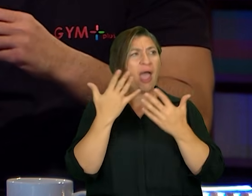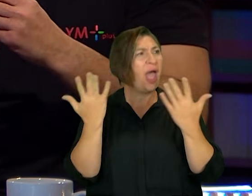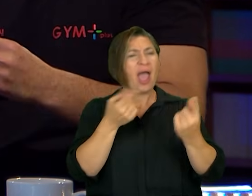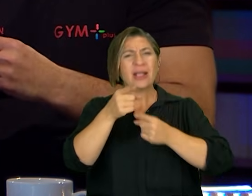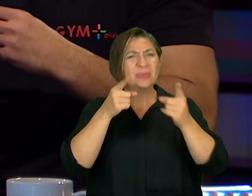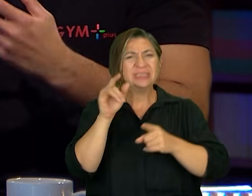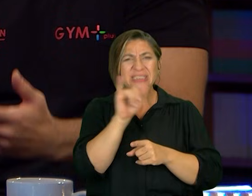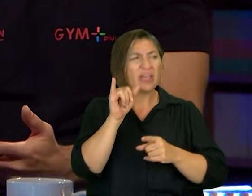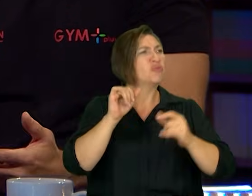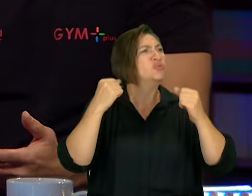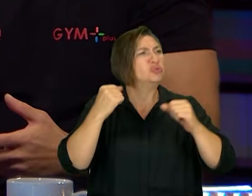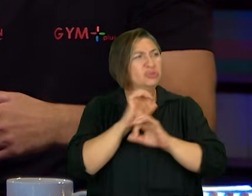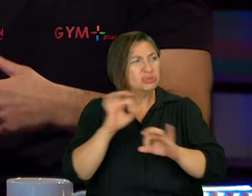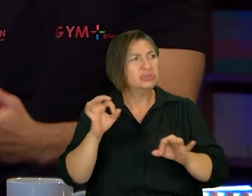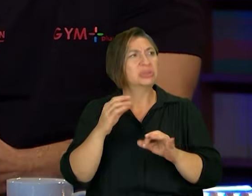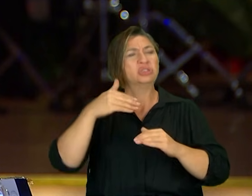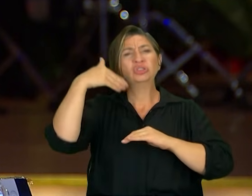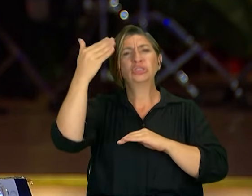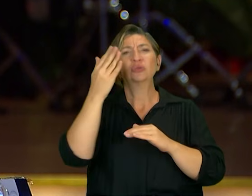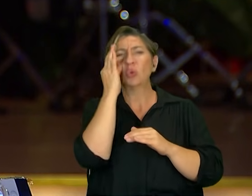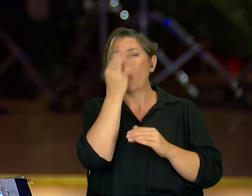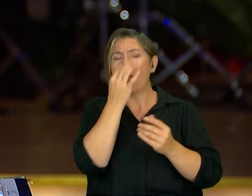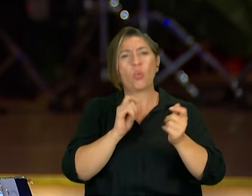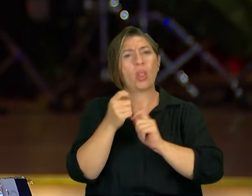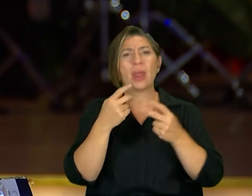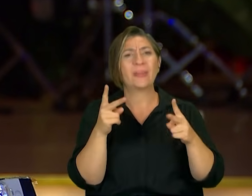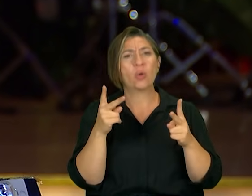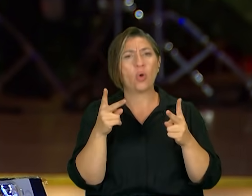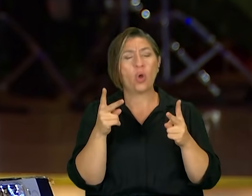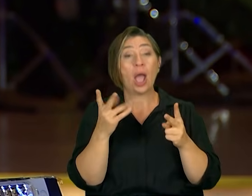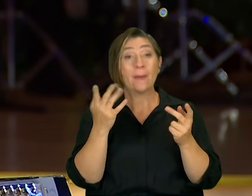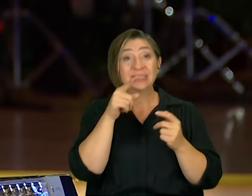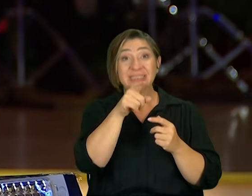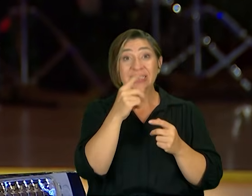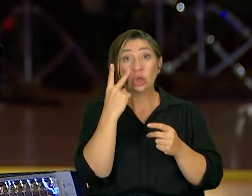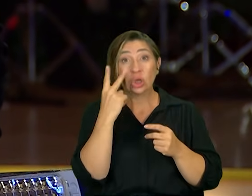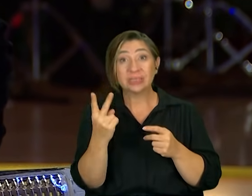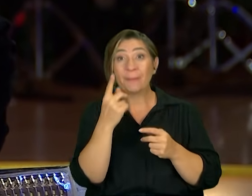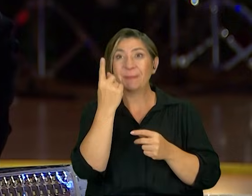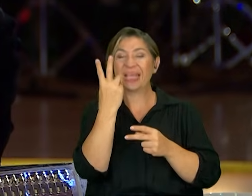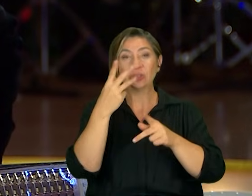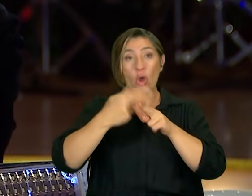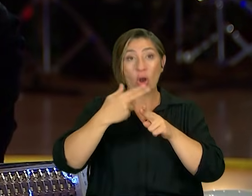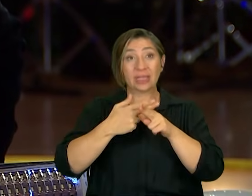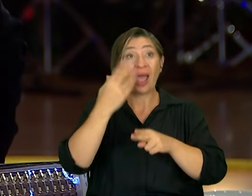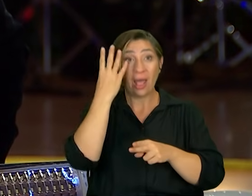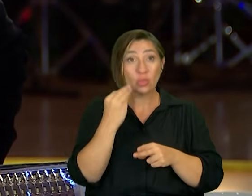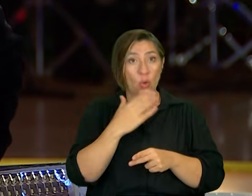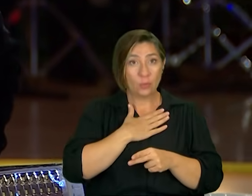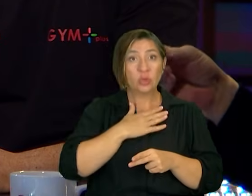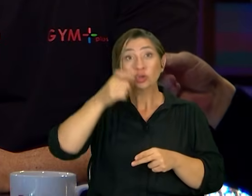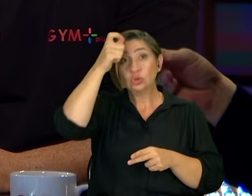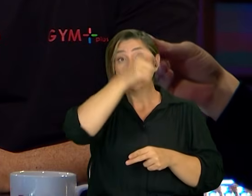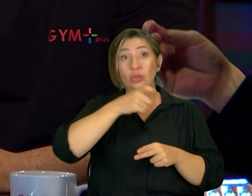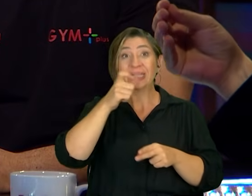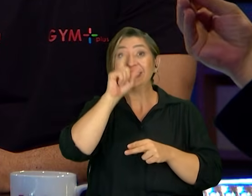kadın ya da zayıf ya da güçsüz biri dışarıda çok kolay bunu kullanabiliyor. Ama şimdi sizin gösterdiğiniz birkaç örnek hareketten anlıyorum ki